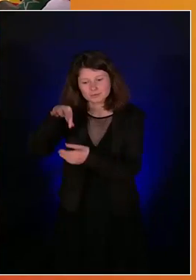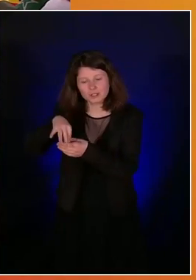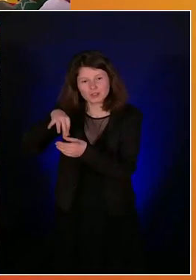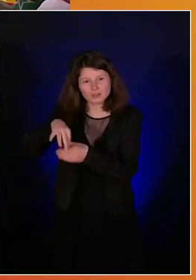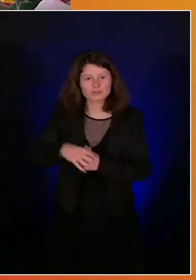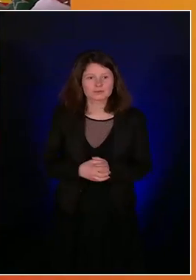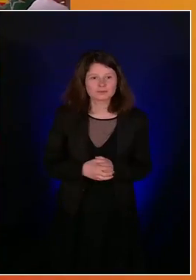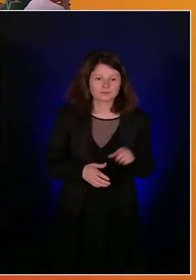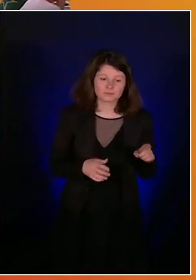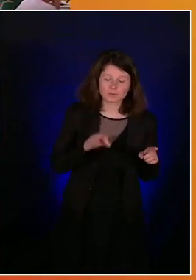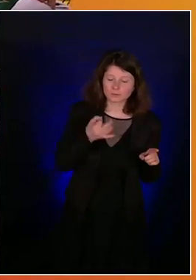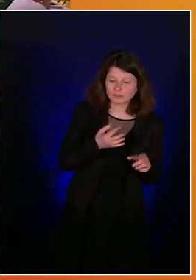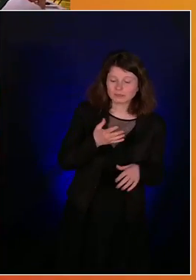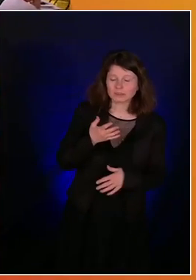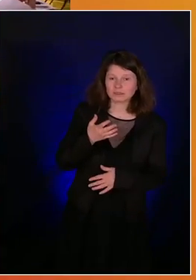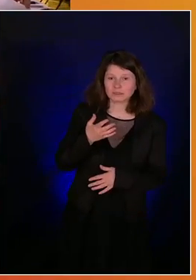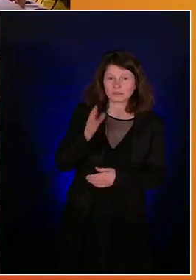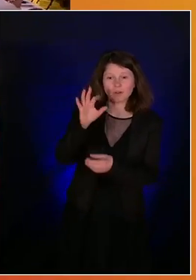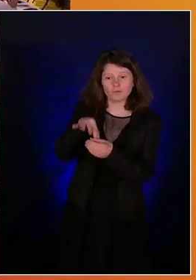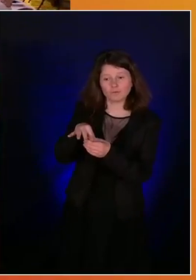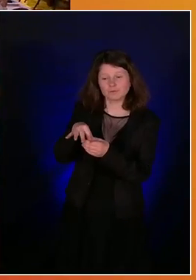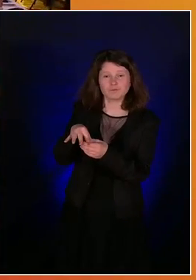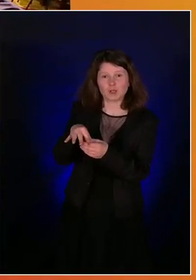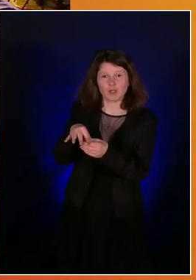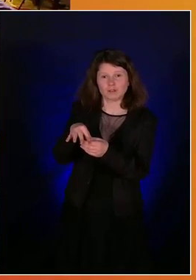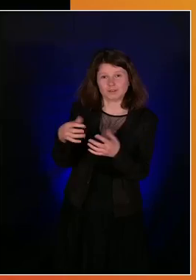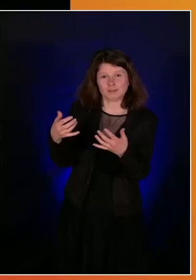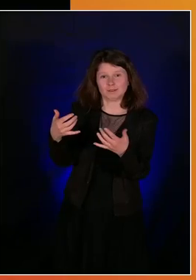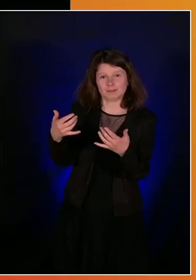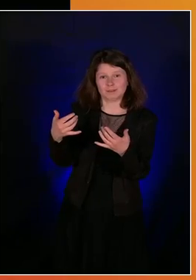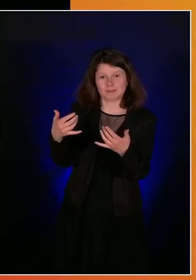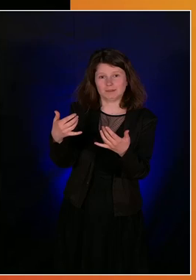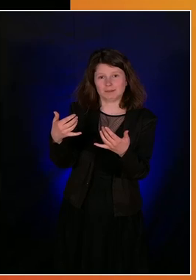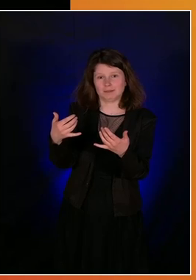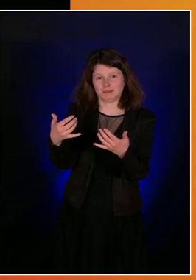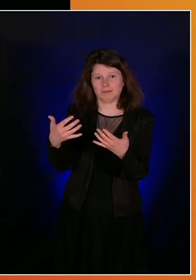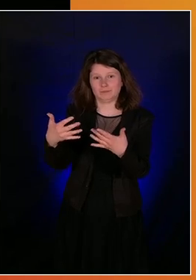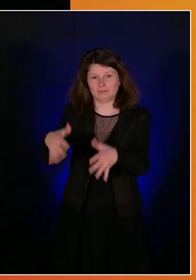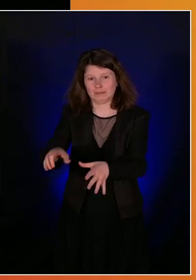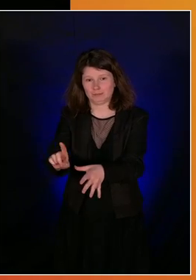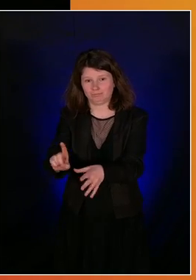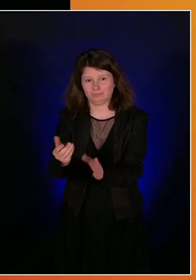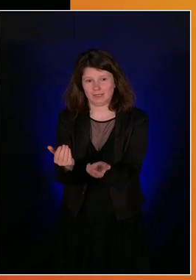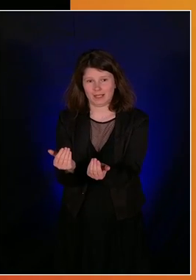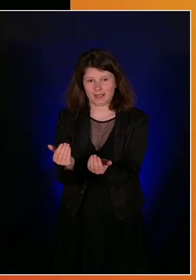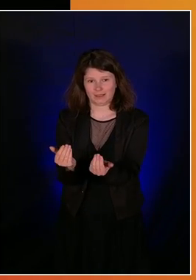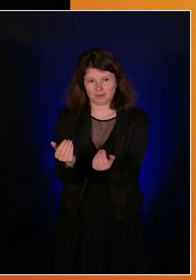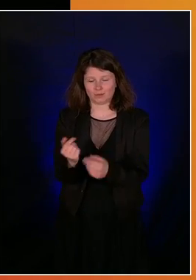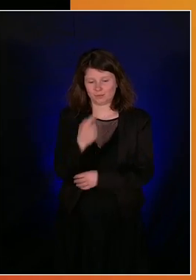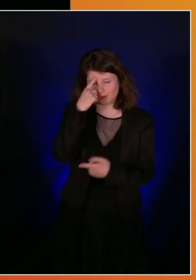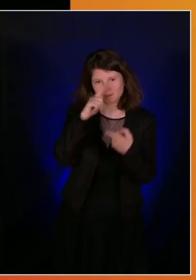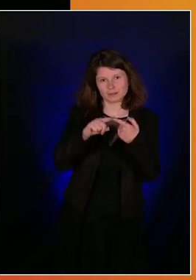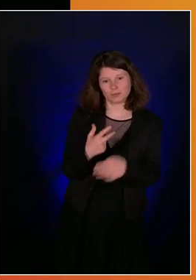oui voilà oui avant que vous finissiez de voter parce que ça rentre toujours dans le thème 3 hein sur les libertés et et moyens